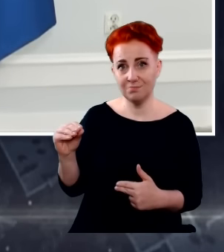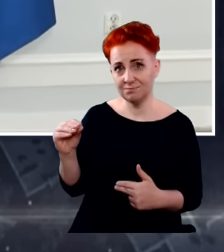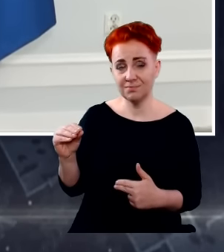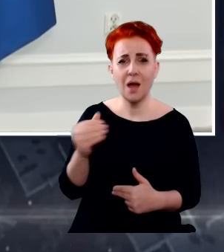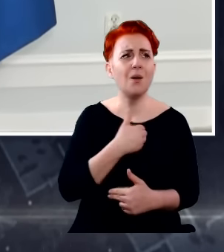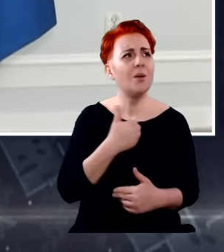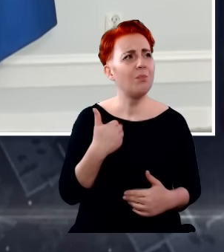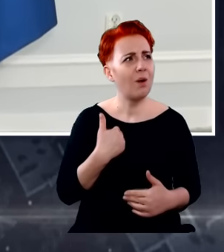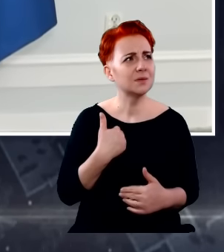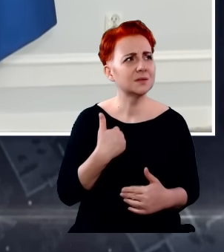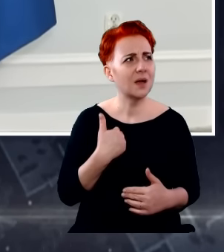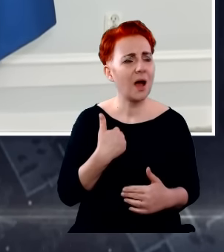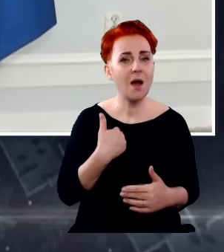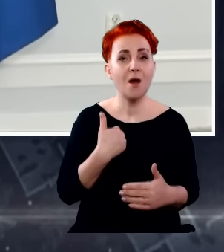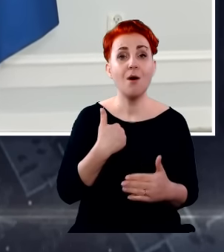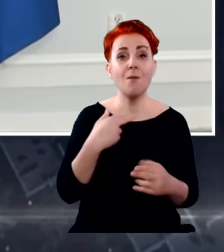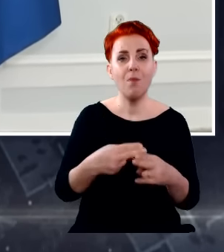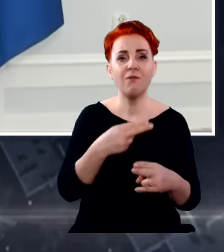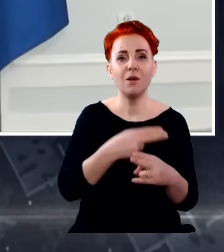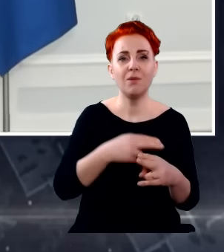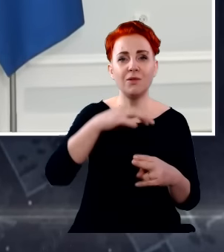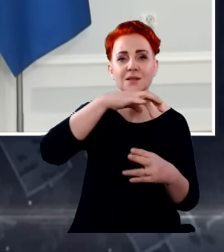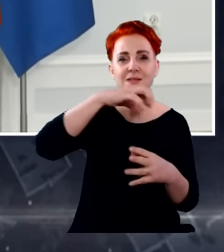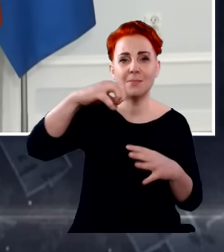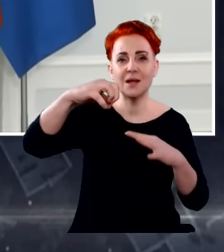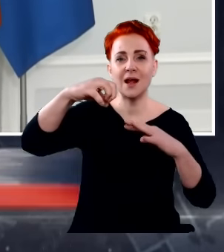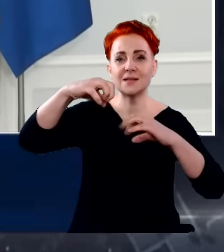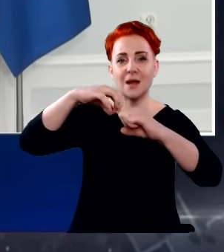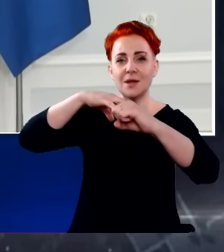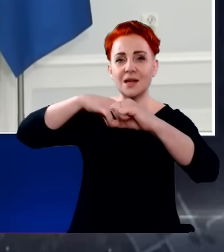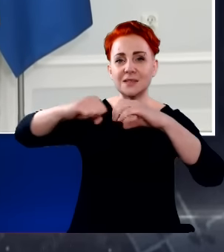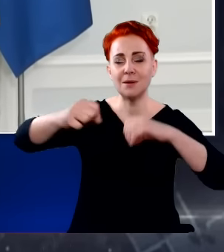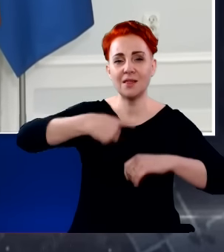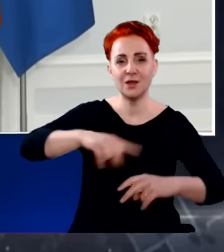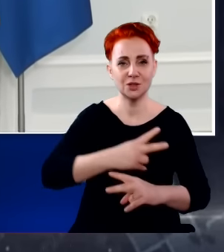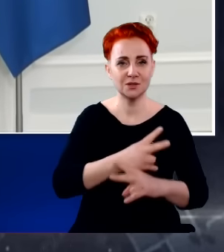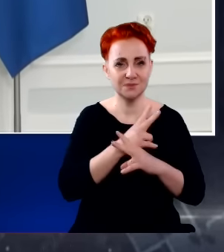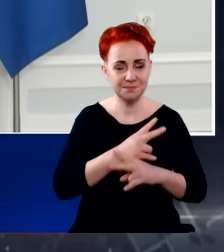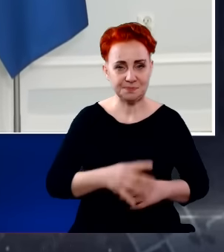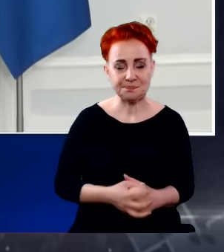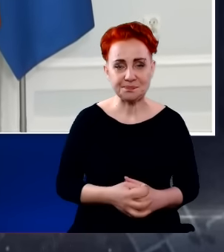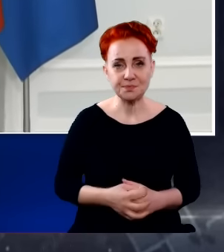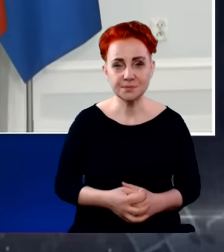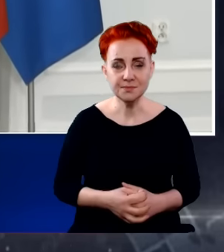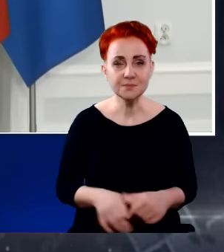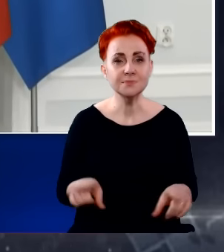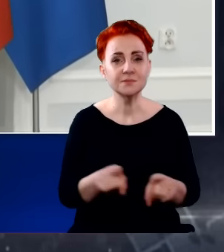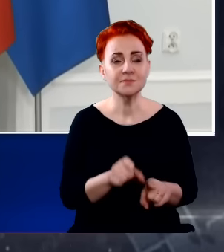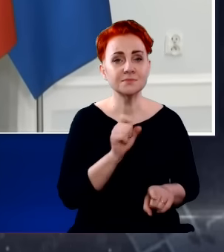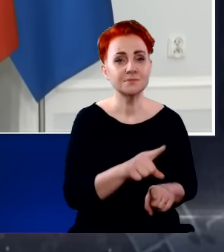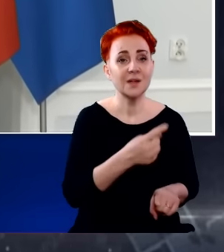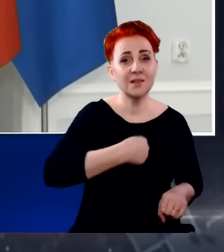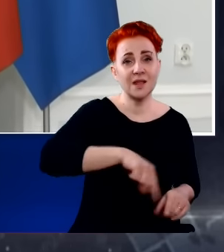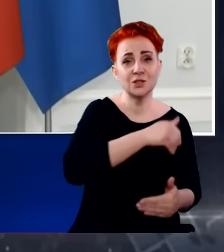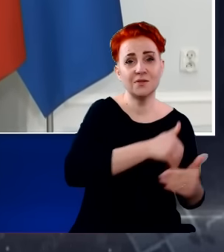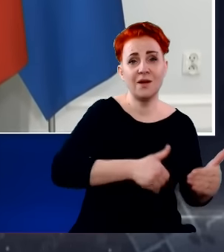właściwie kroją ją kawałek po kawałku, odcinają nam naszą suwerenność, a z drugiej strony mamy sprawy z naszego